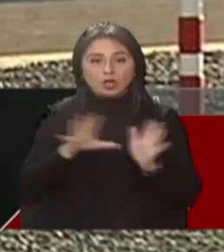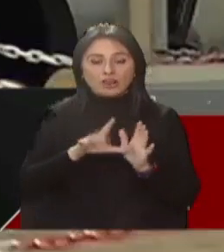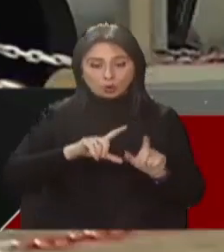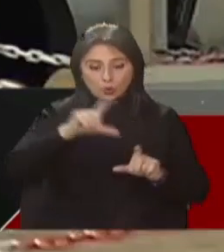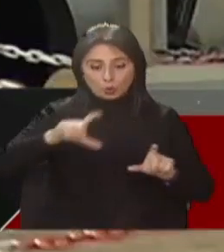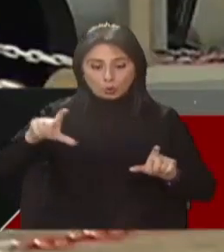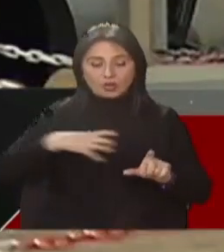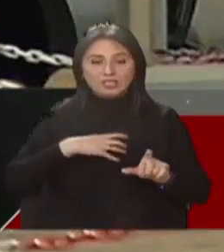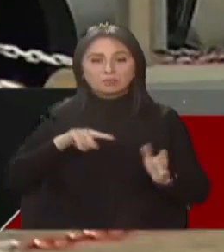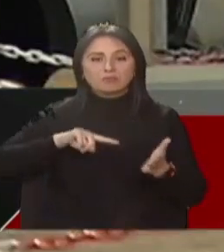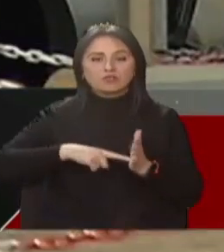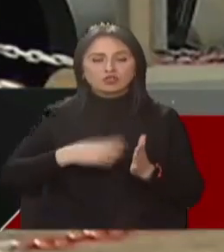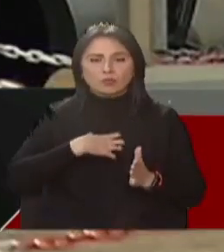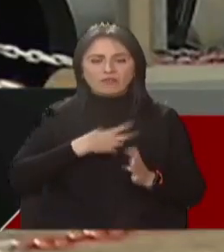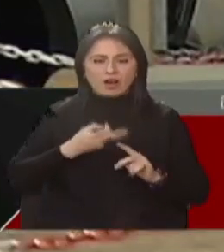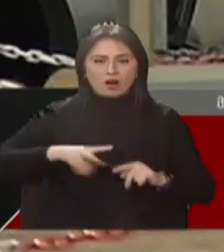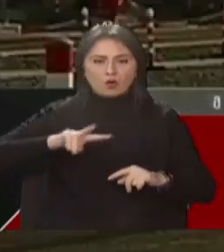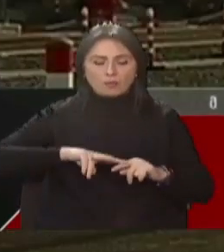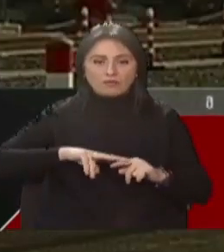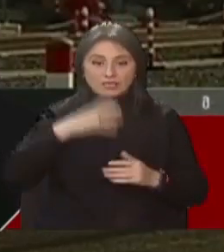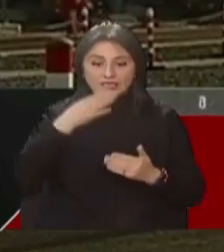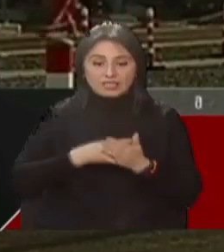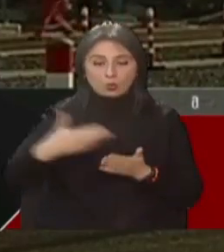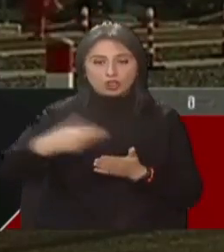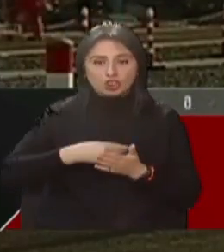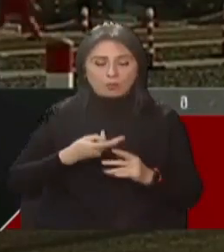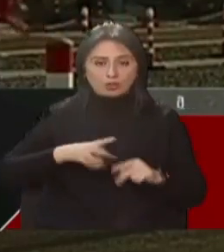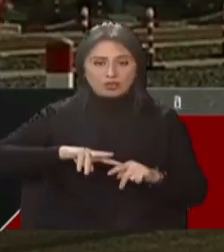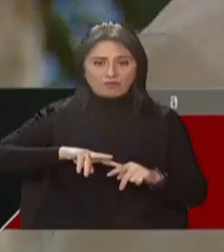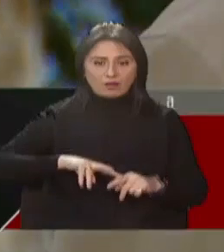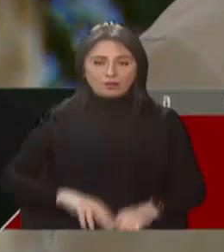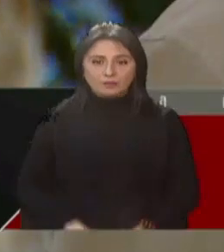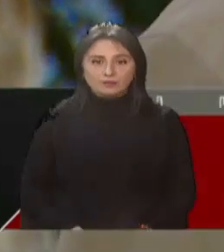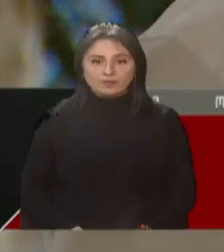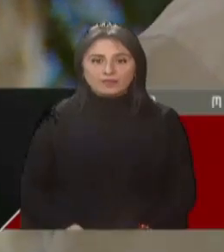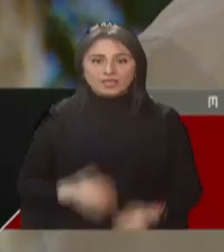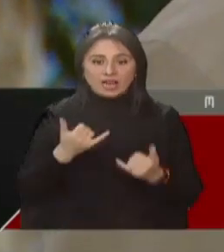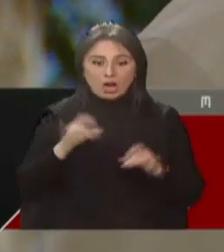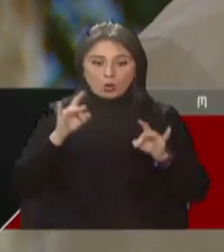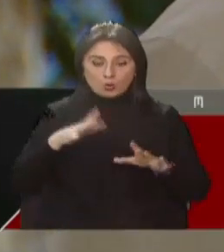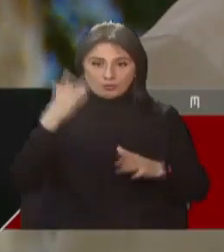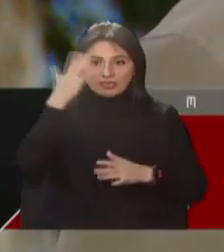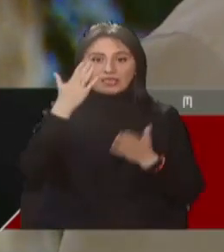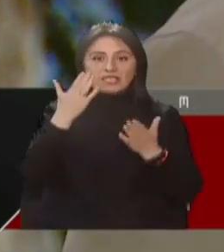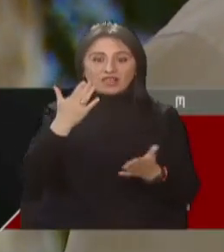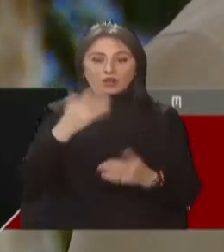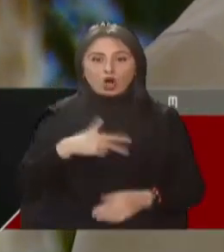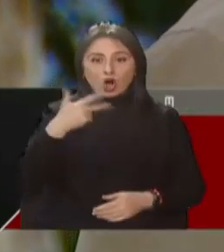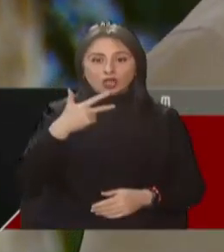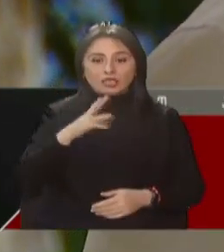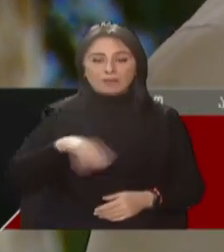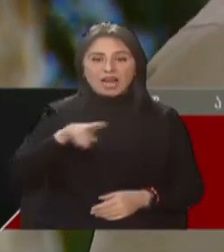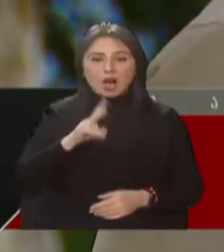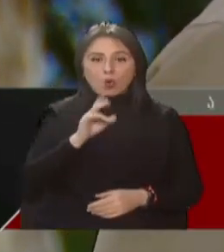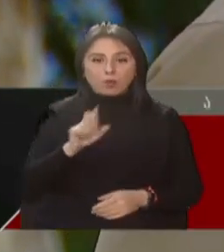რუკაზე მნიშვნელობასაც გაიორმაგებს და საკუთარ შემოსავალსაც. Ეხლა უცებ წარმოვიდგინოთ, რომ 30